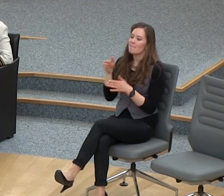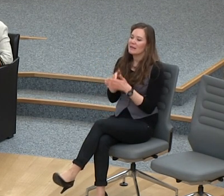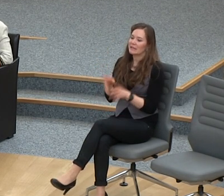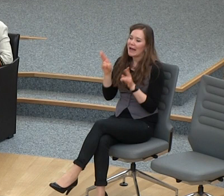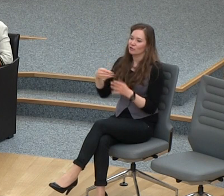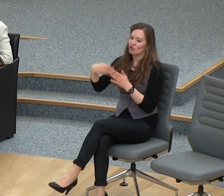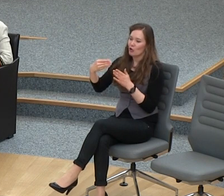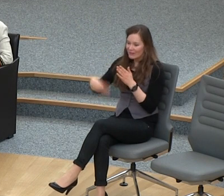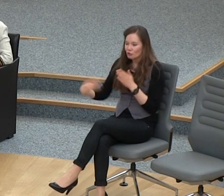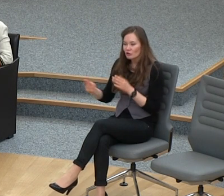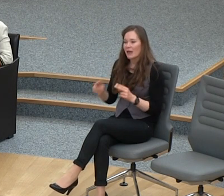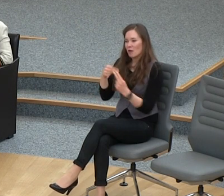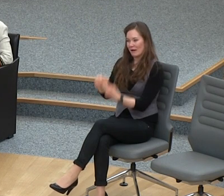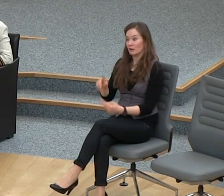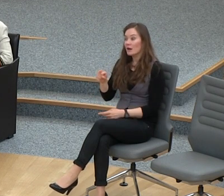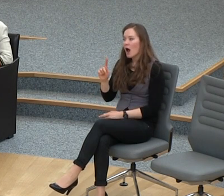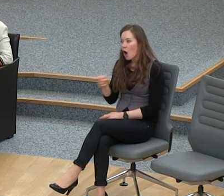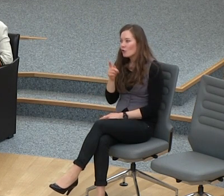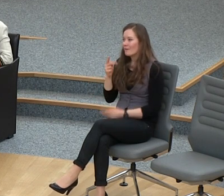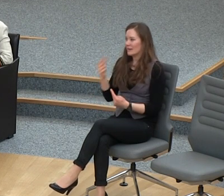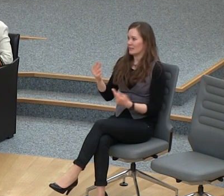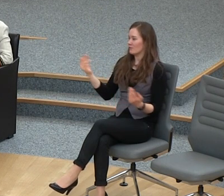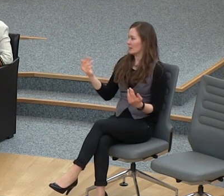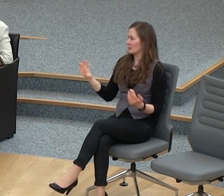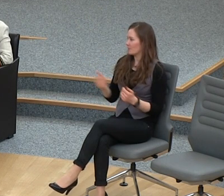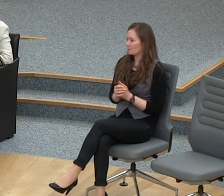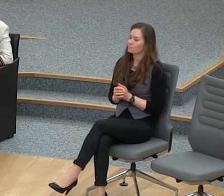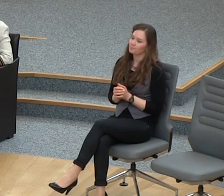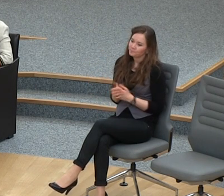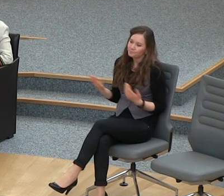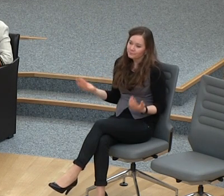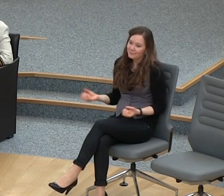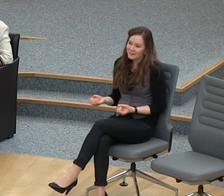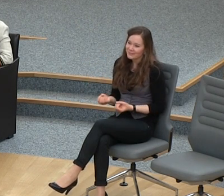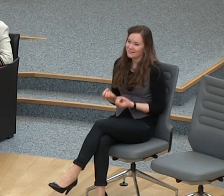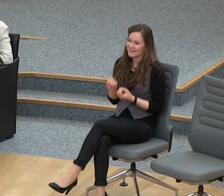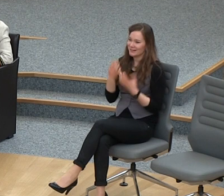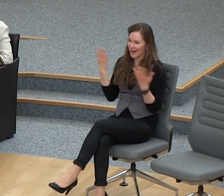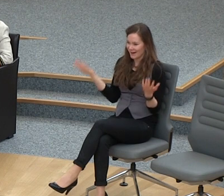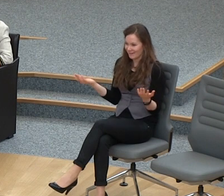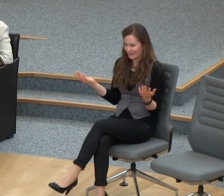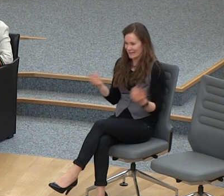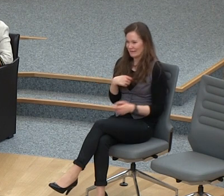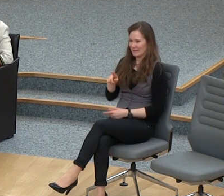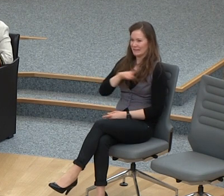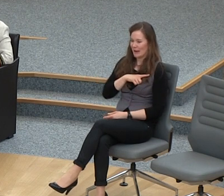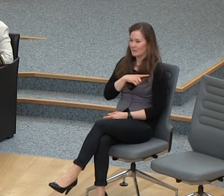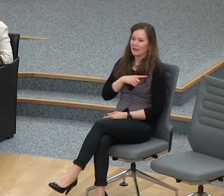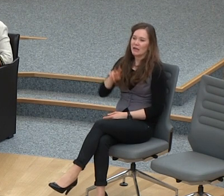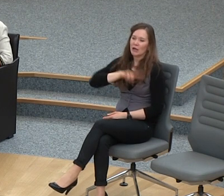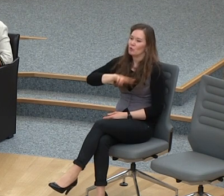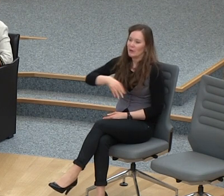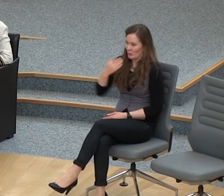UN-Behindertenrechtskonvention anzupassen. Aber wir müssen auch, und da bin ich mehr als ungeduldig, obwohl man mir das